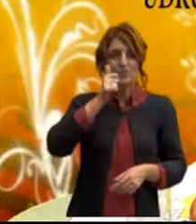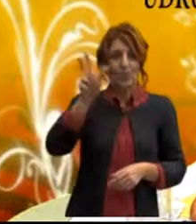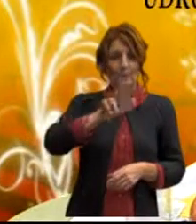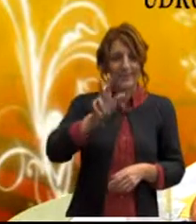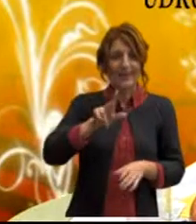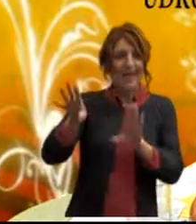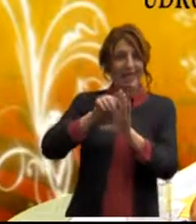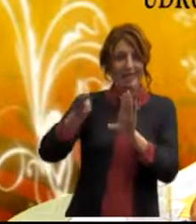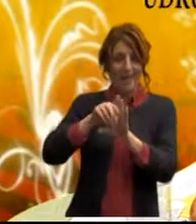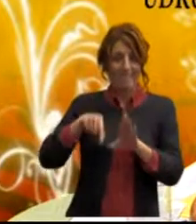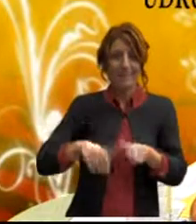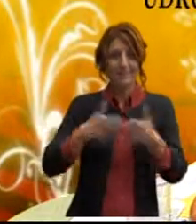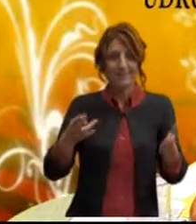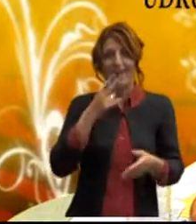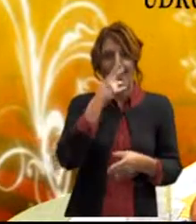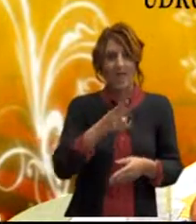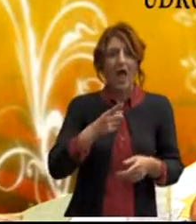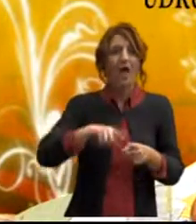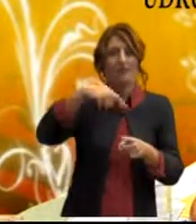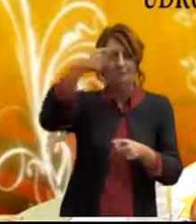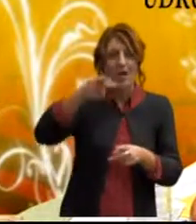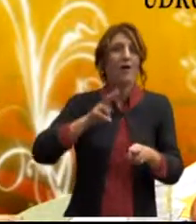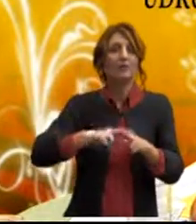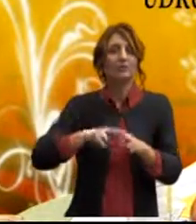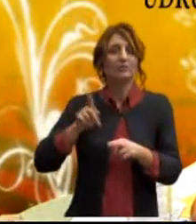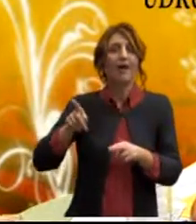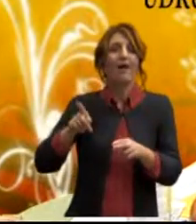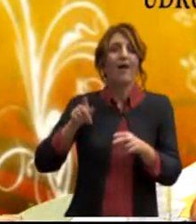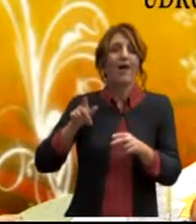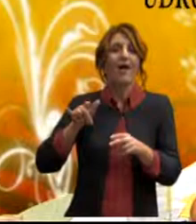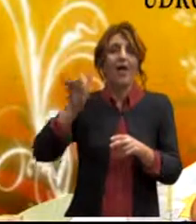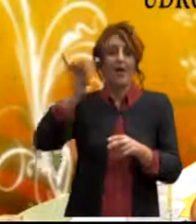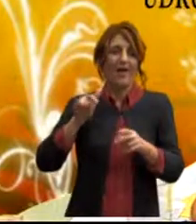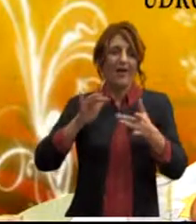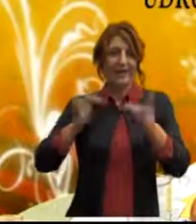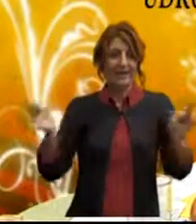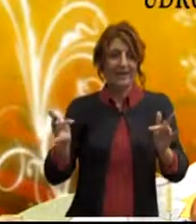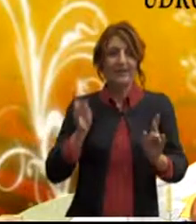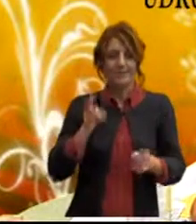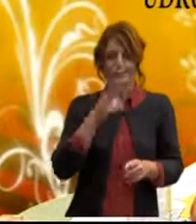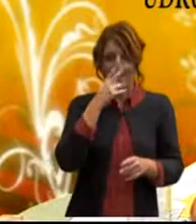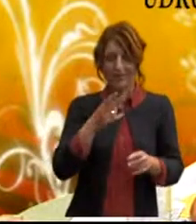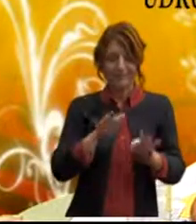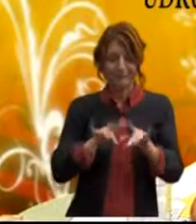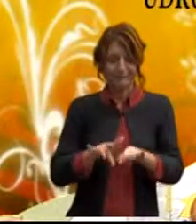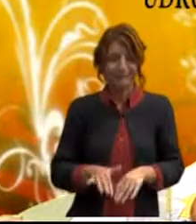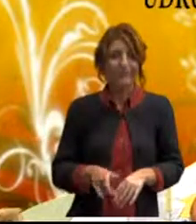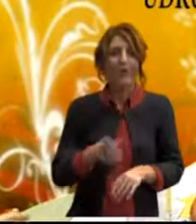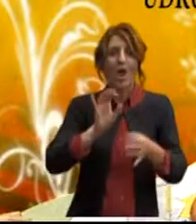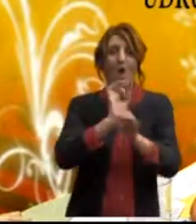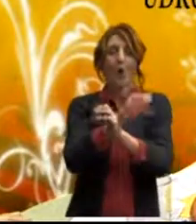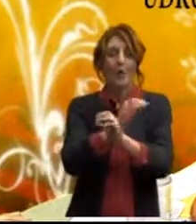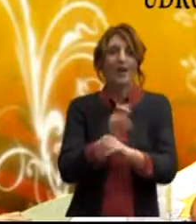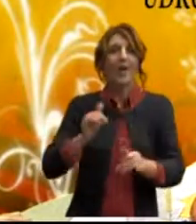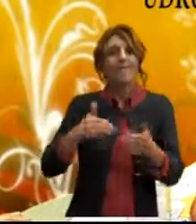je repriza ove emisije. Pogledajte, a za jedno vrijeme će biti na našem web portalu. Znači, moći ćete googlati, ugooglati, pa još